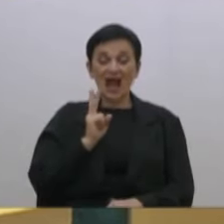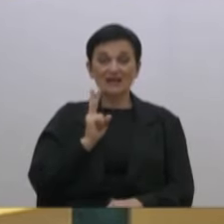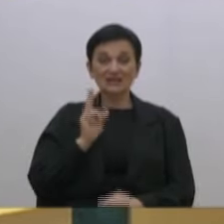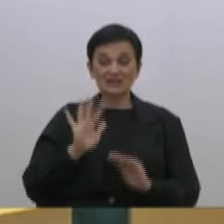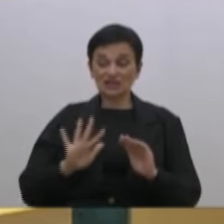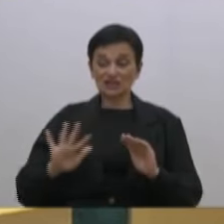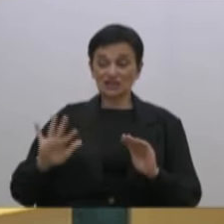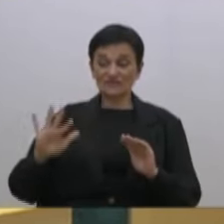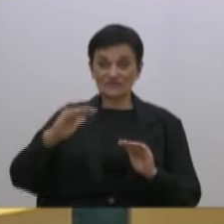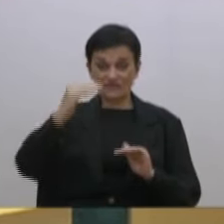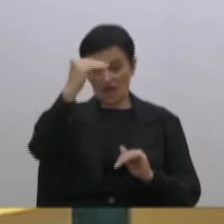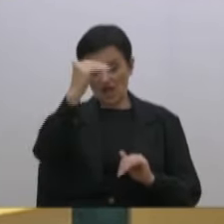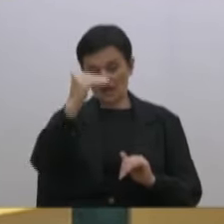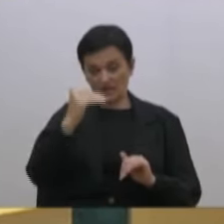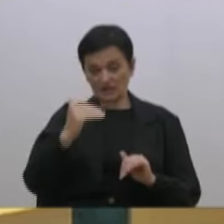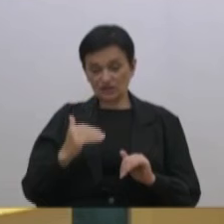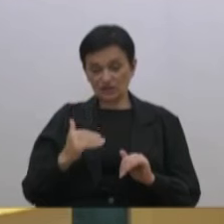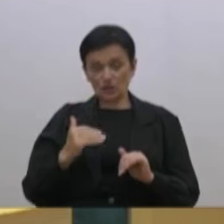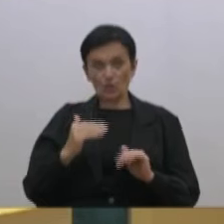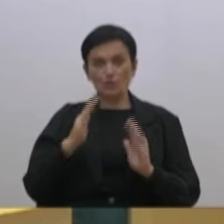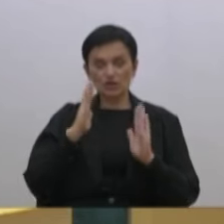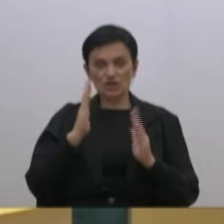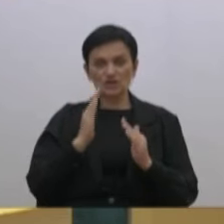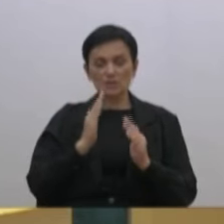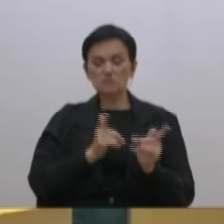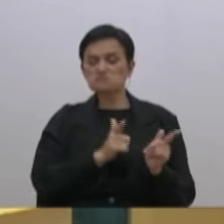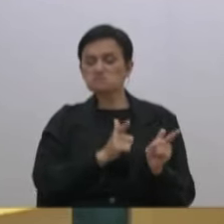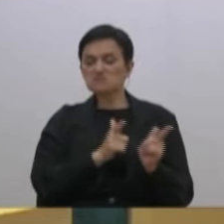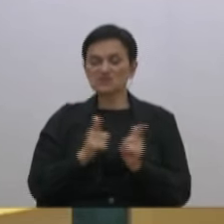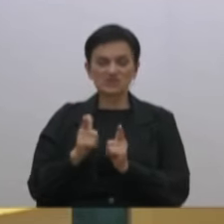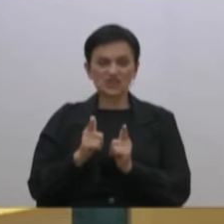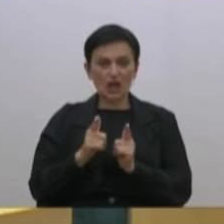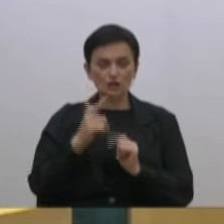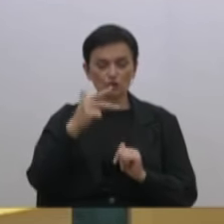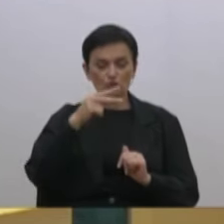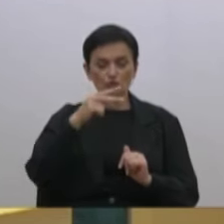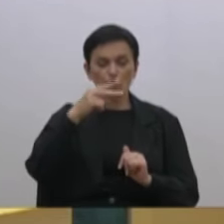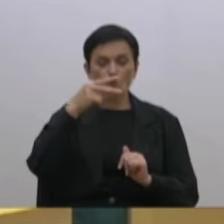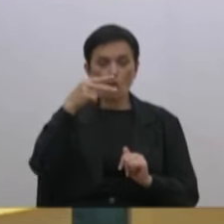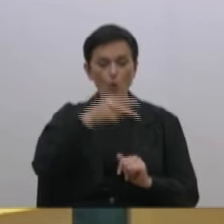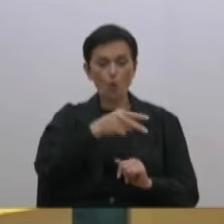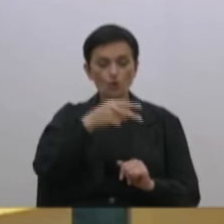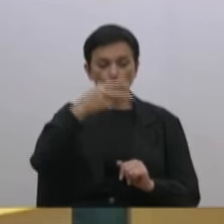შორის იქნება ყველაზე უფრო მზად 2030 წლისათვის